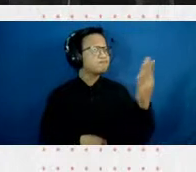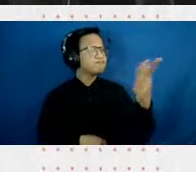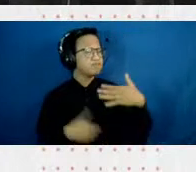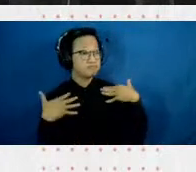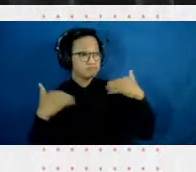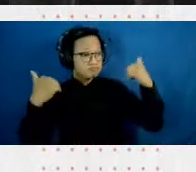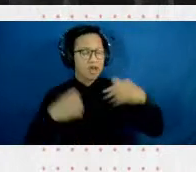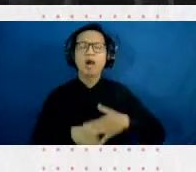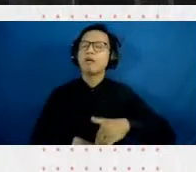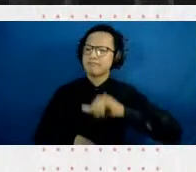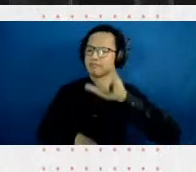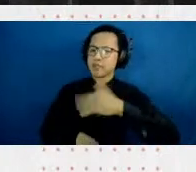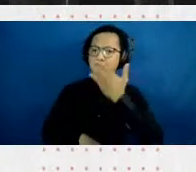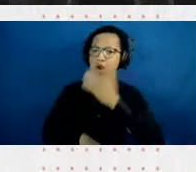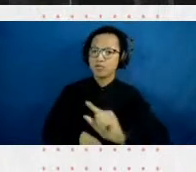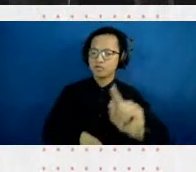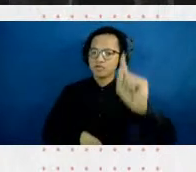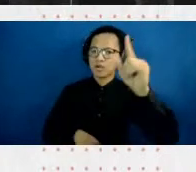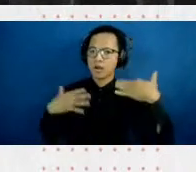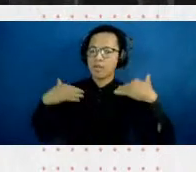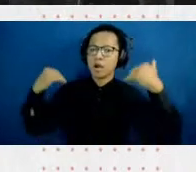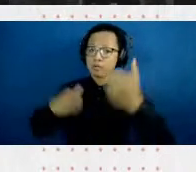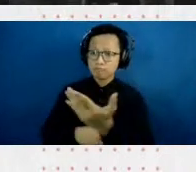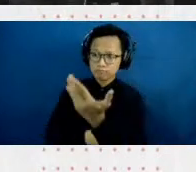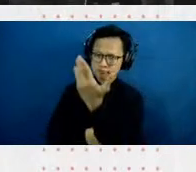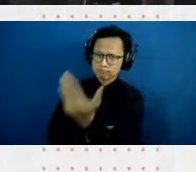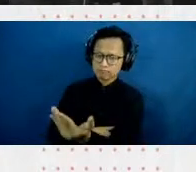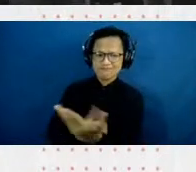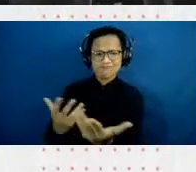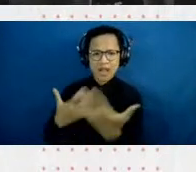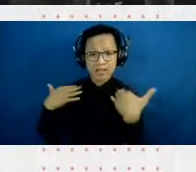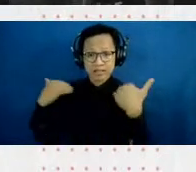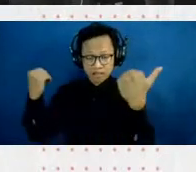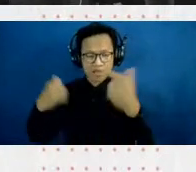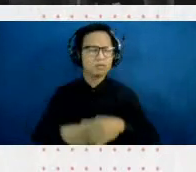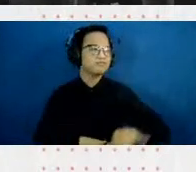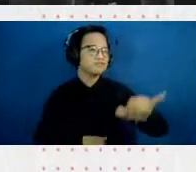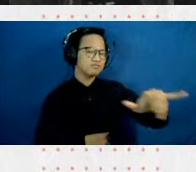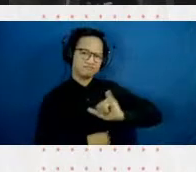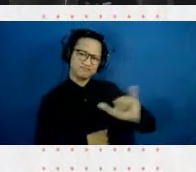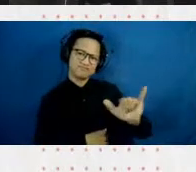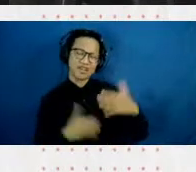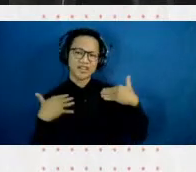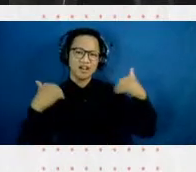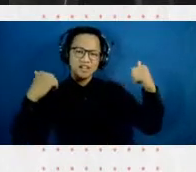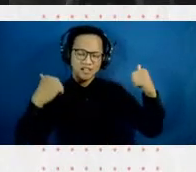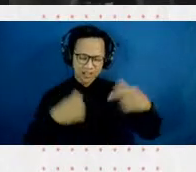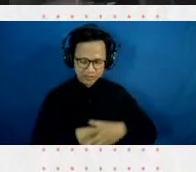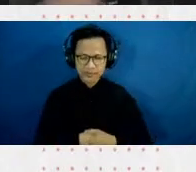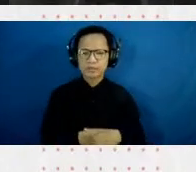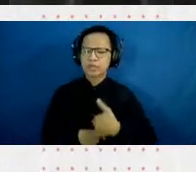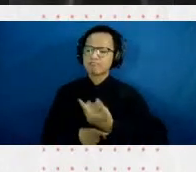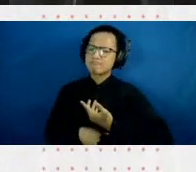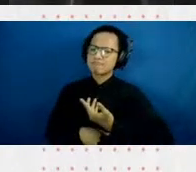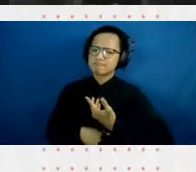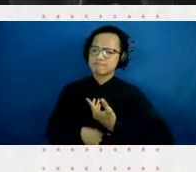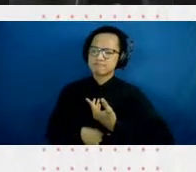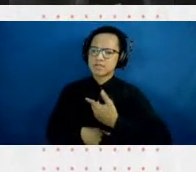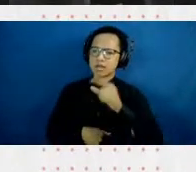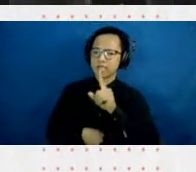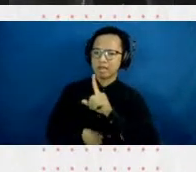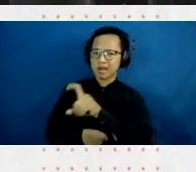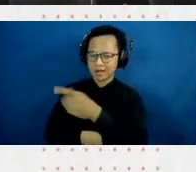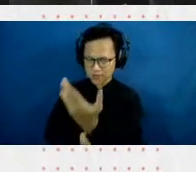Iya, alhamdulillah baik. Makasih. Caca gimana? Sehat? Alhamdulillah sehat juga. Oke, Kak, aku mau coba tanya ke Kakak.